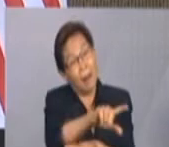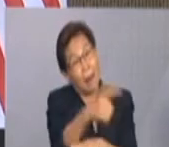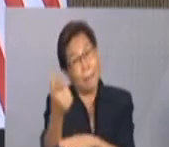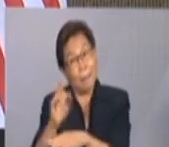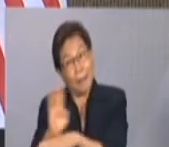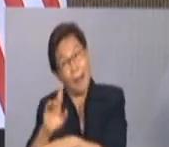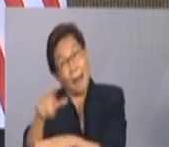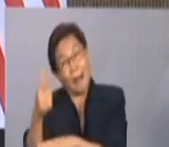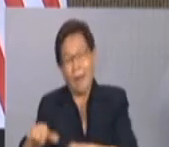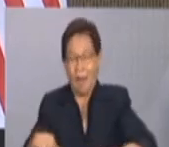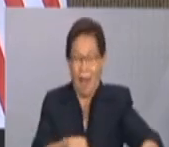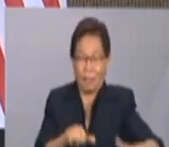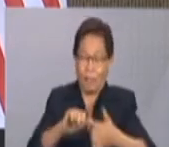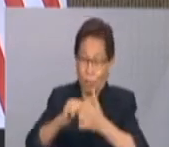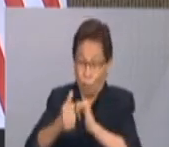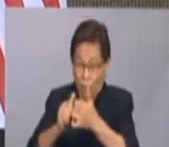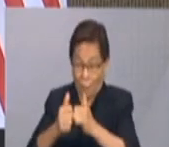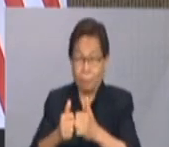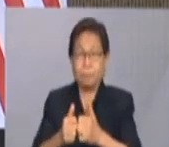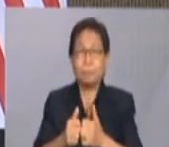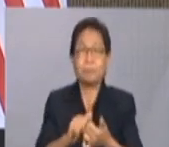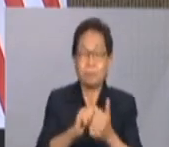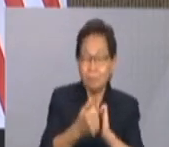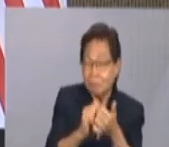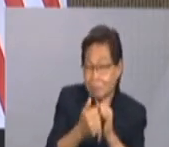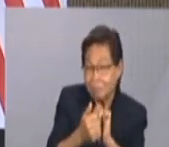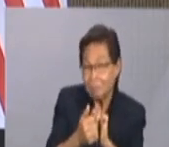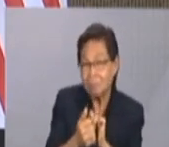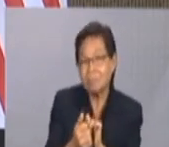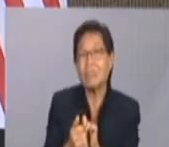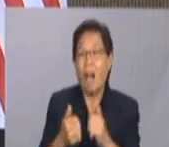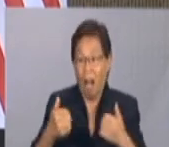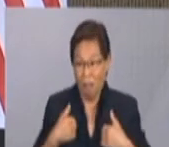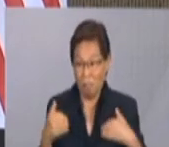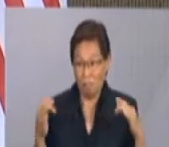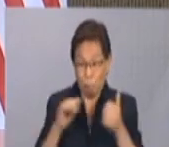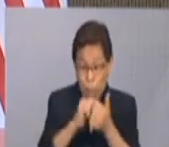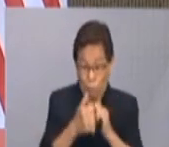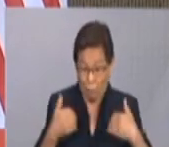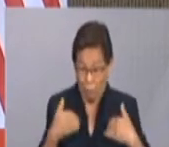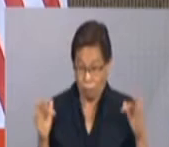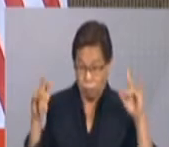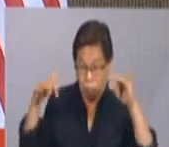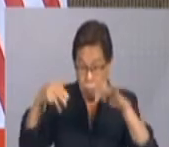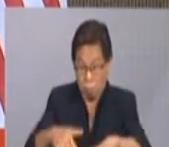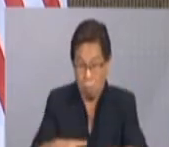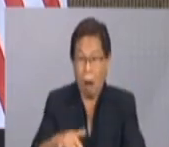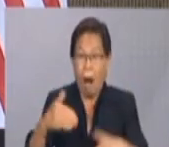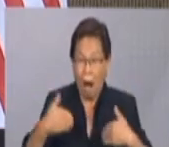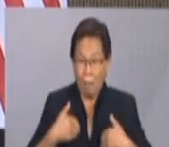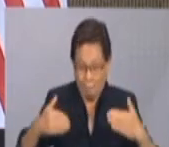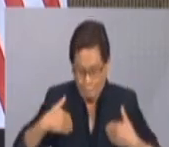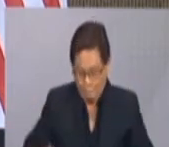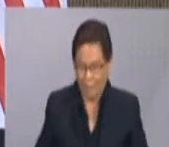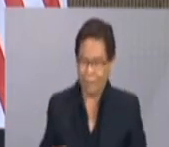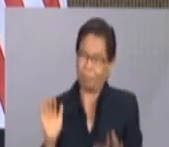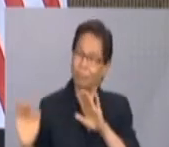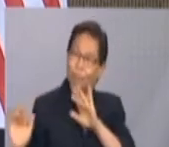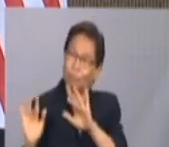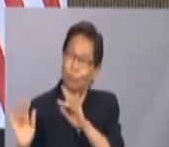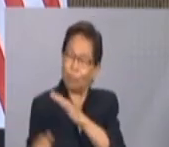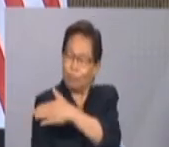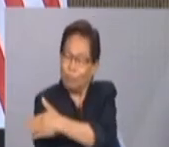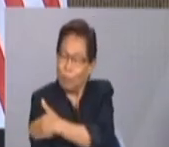activity aktiviti sukan yang melibatkan perhimpunan ramai ada sentuhan badan ataupun body